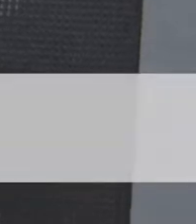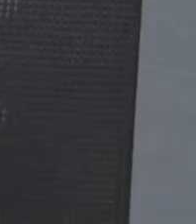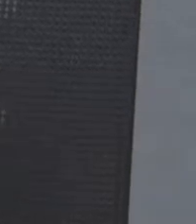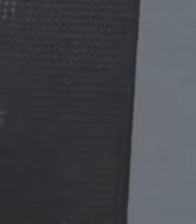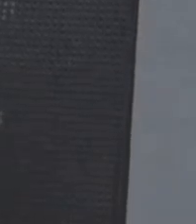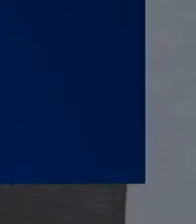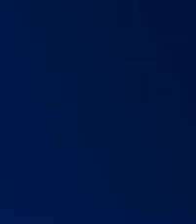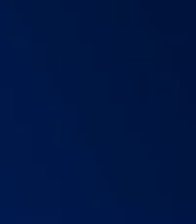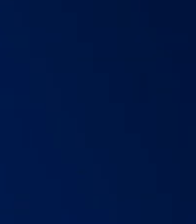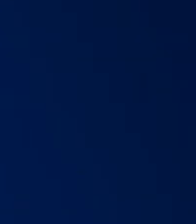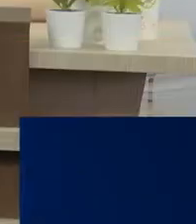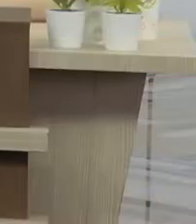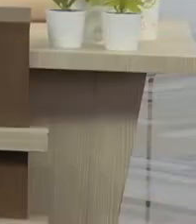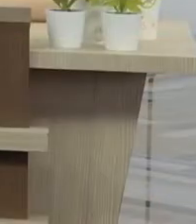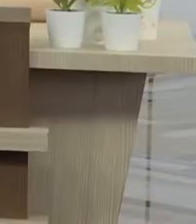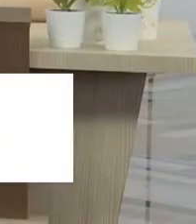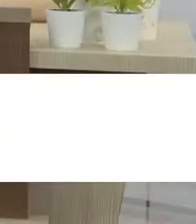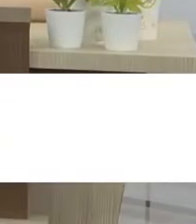대여합니다.